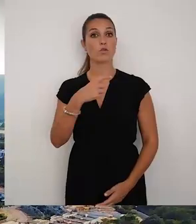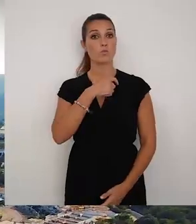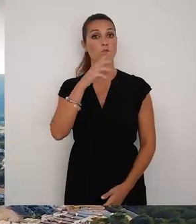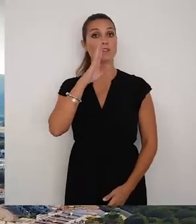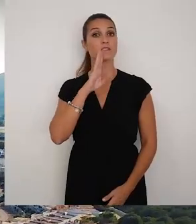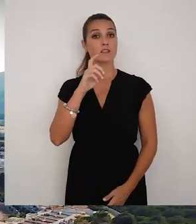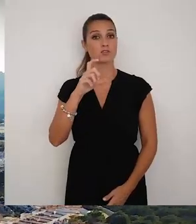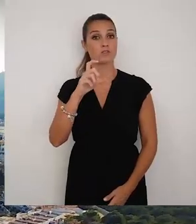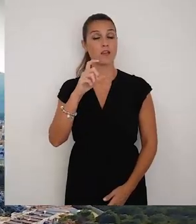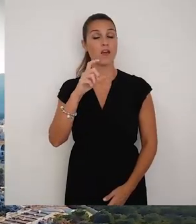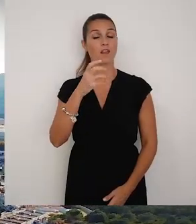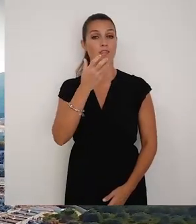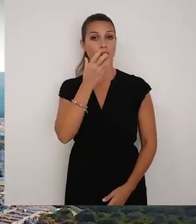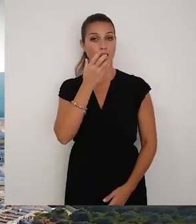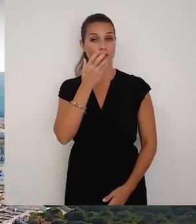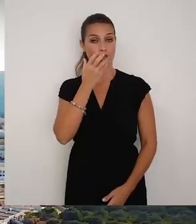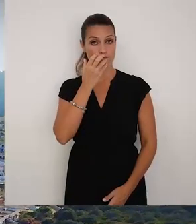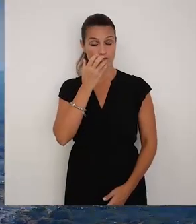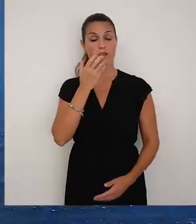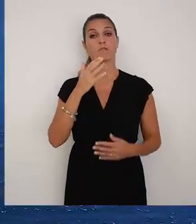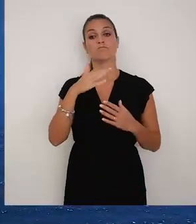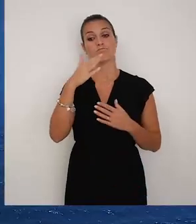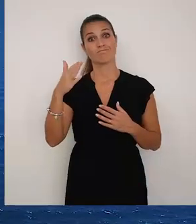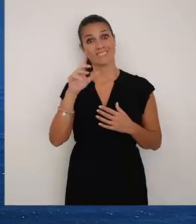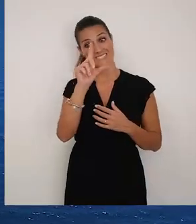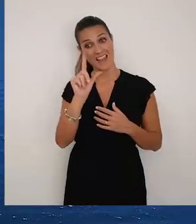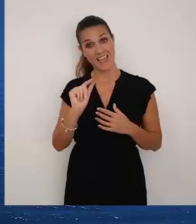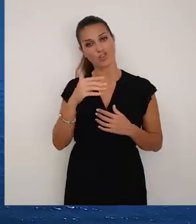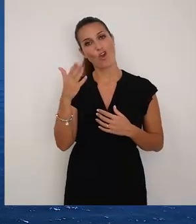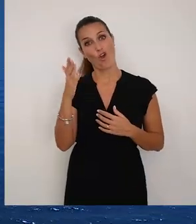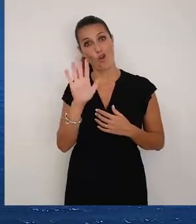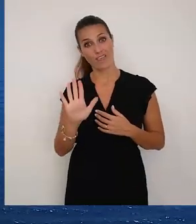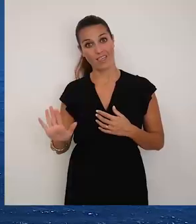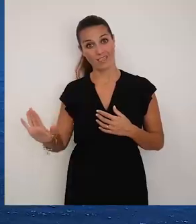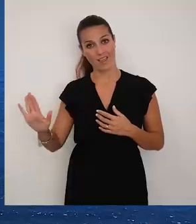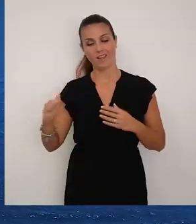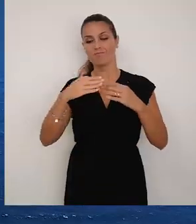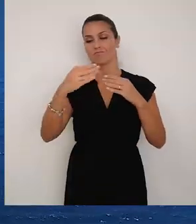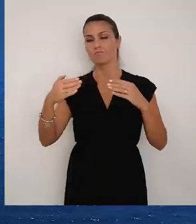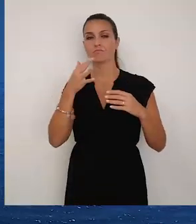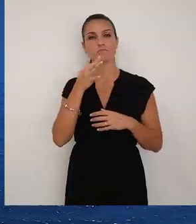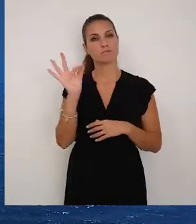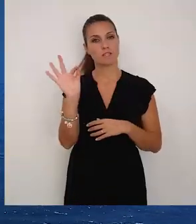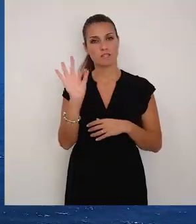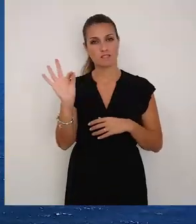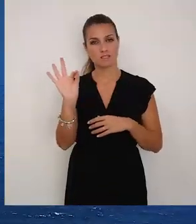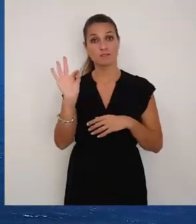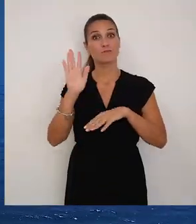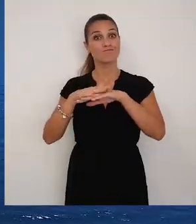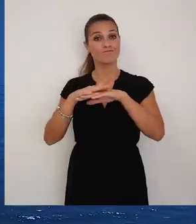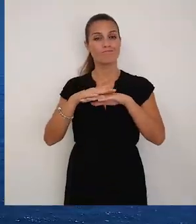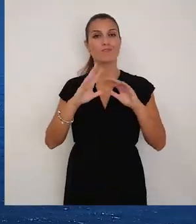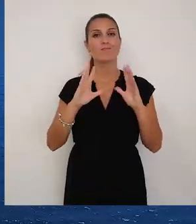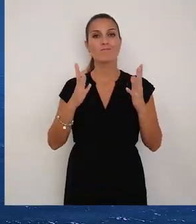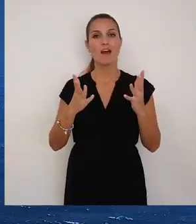comune di Santa Cesarea Terme si colloca sul versante orientale del Salento, con il suggestivo litorale che rientra nel Parco